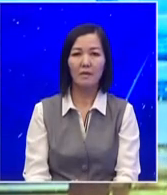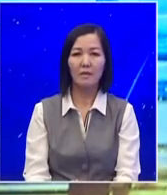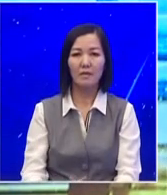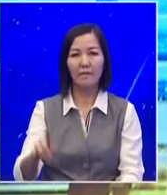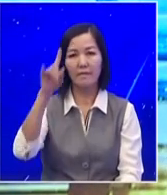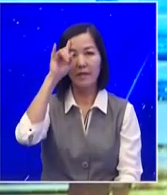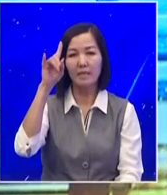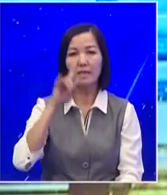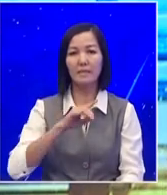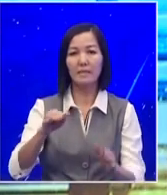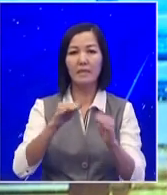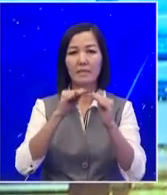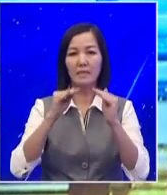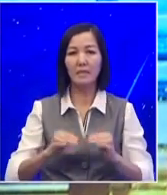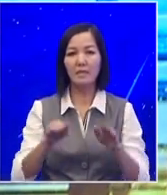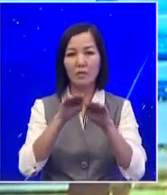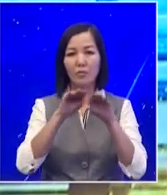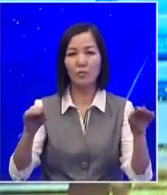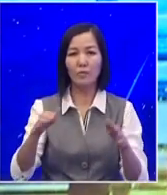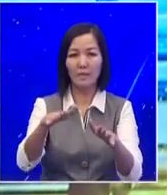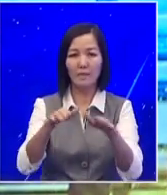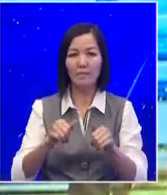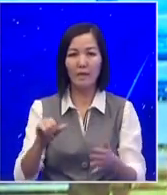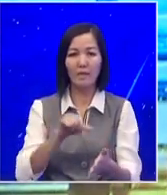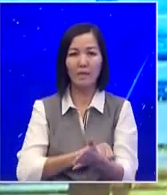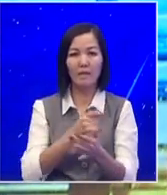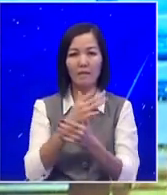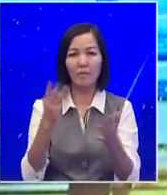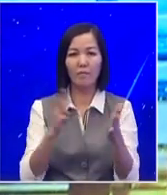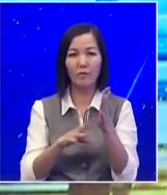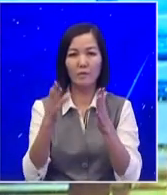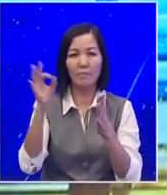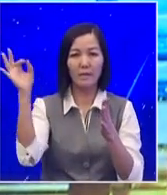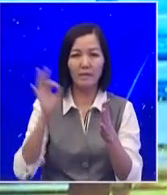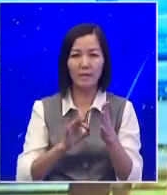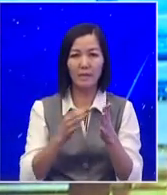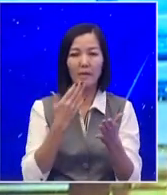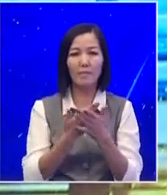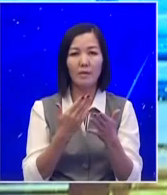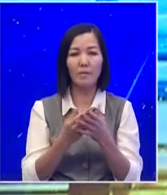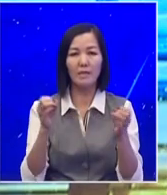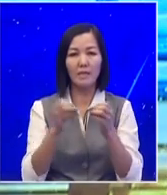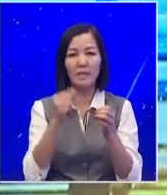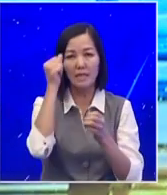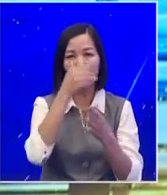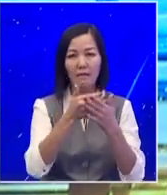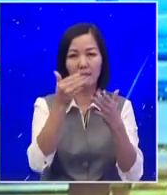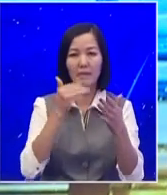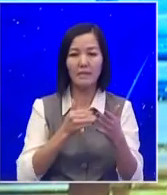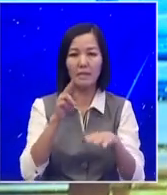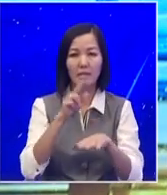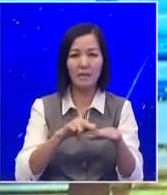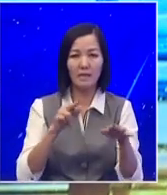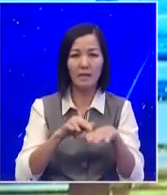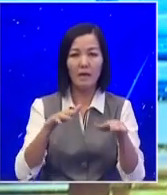В Казахстане снизился уровень изымаемых наркотических веществ на 85%. К примеру, если 10 лет назад